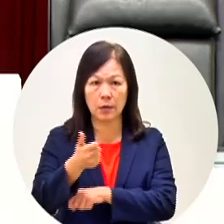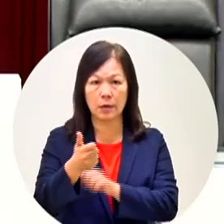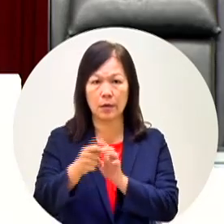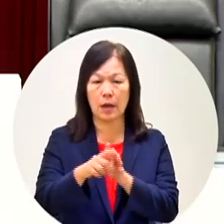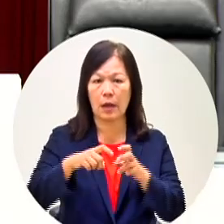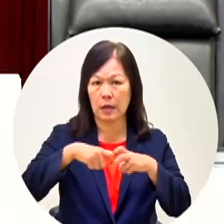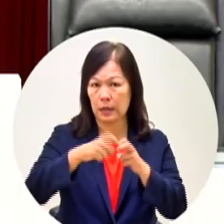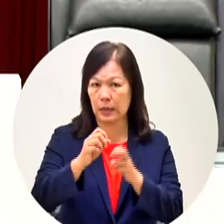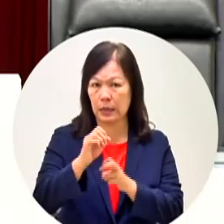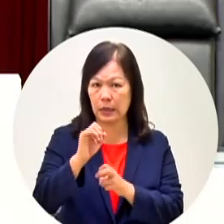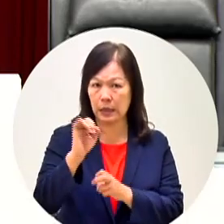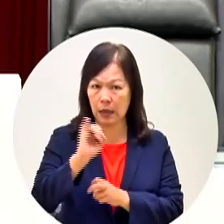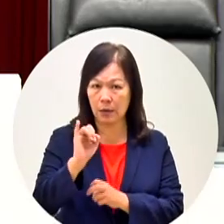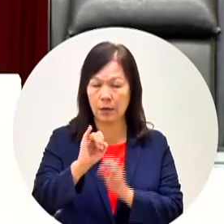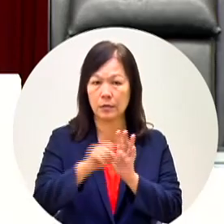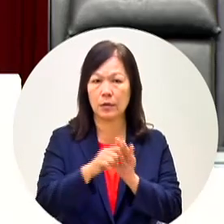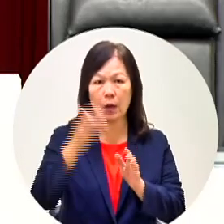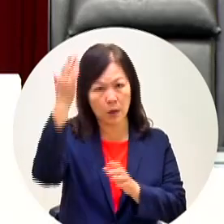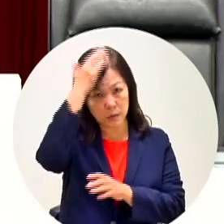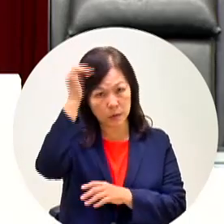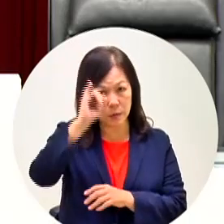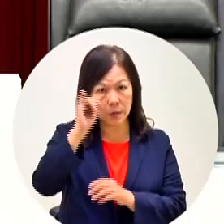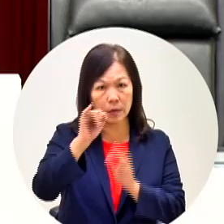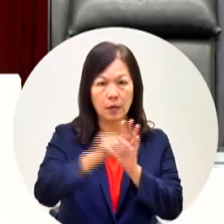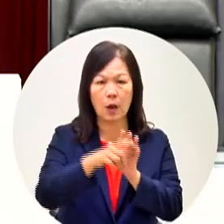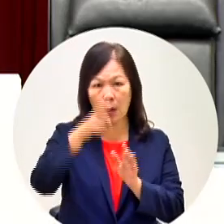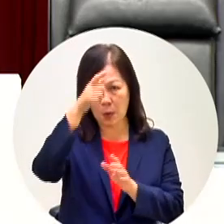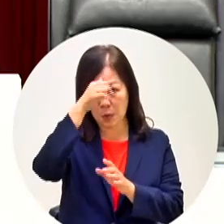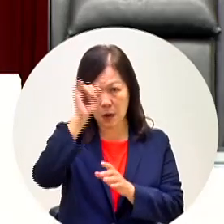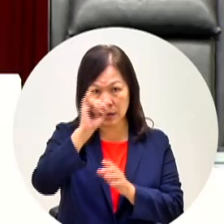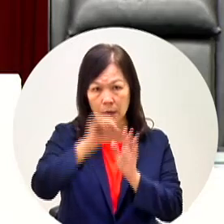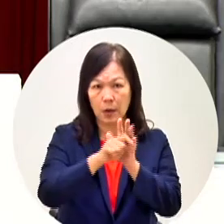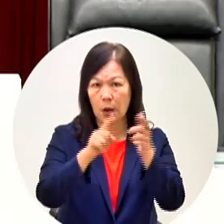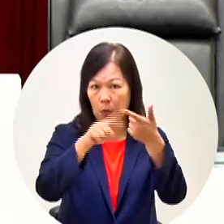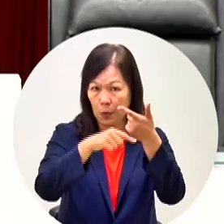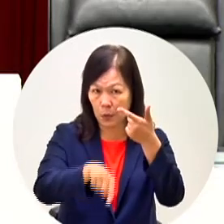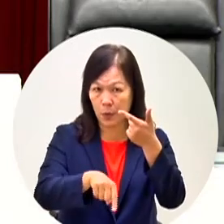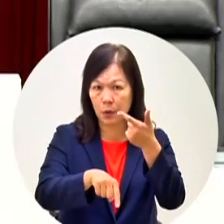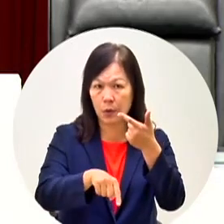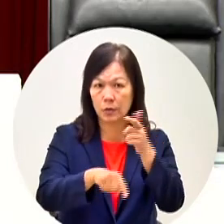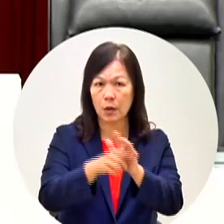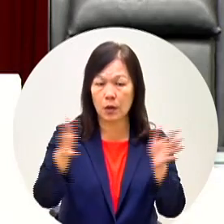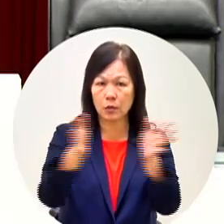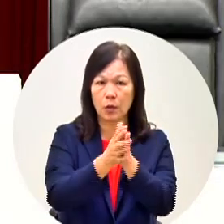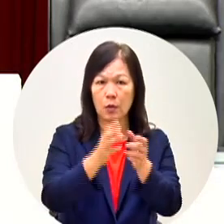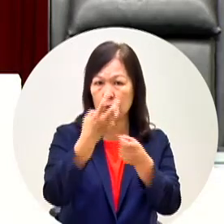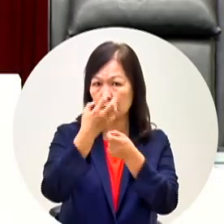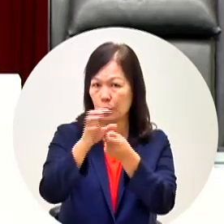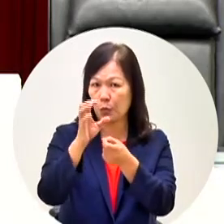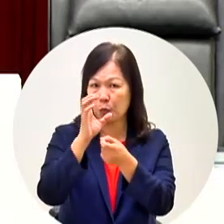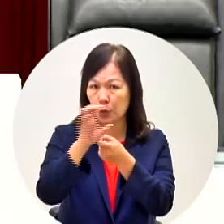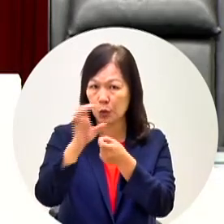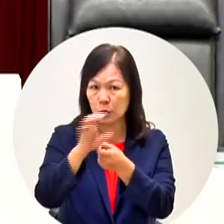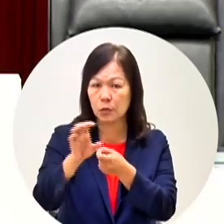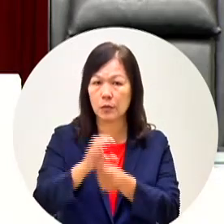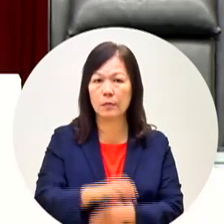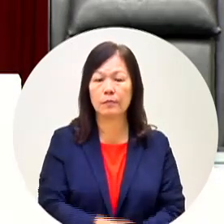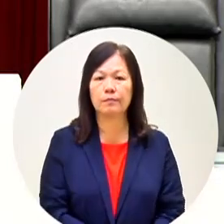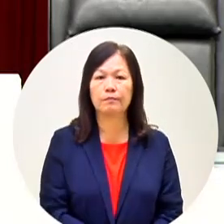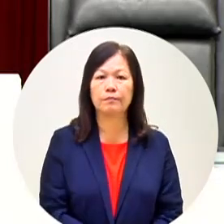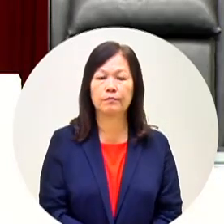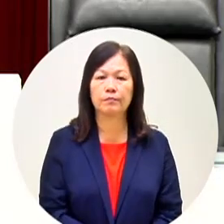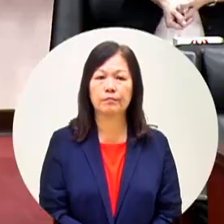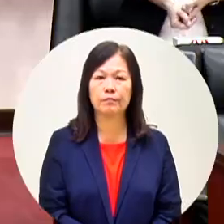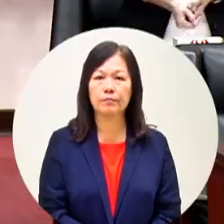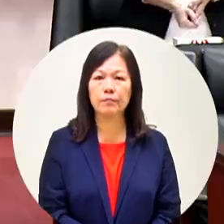如、黄秋英六位议员共用九十分了哈。好，啊，那请发言人。